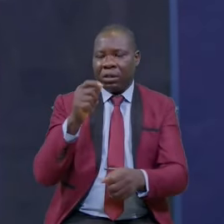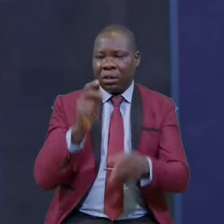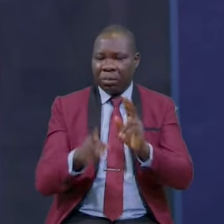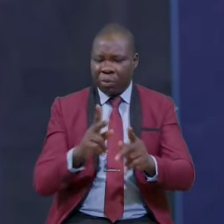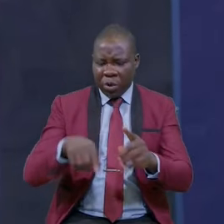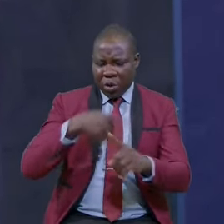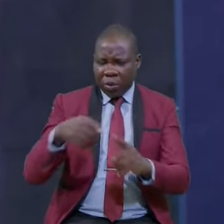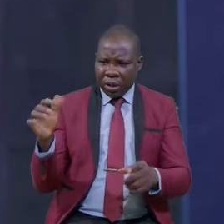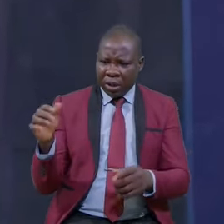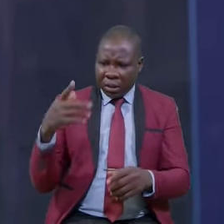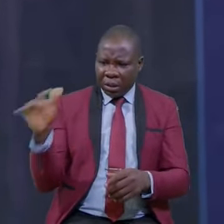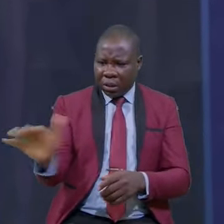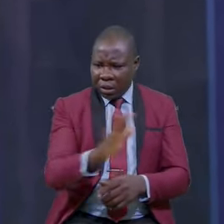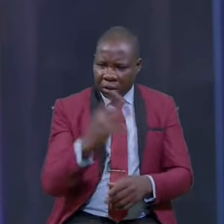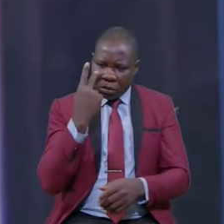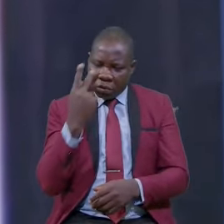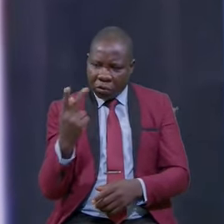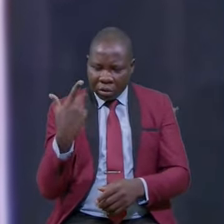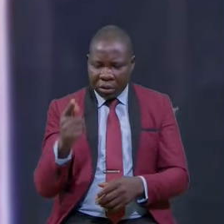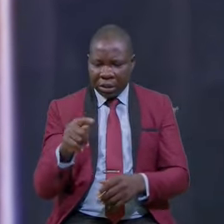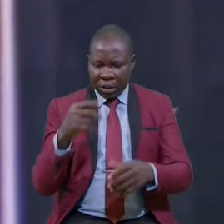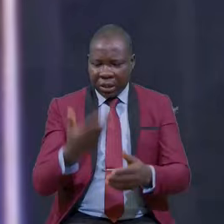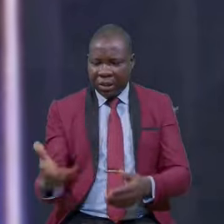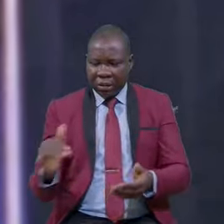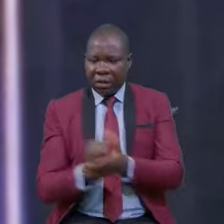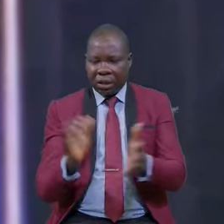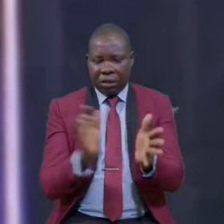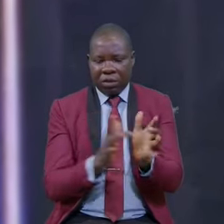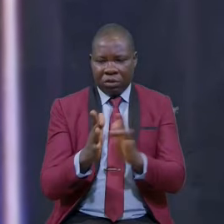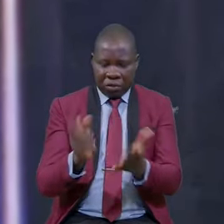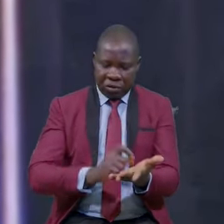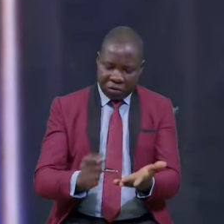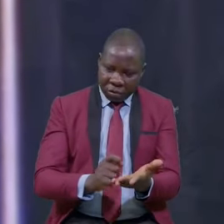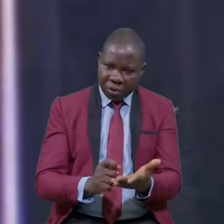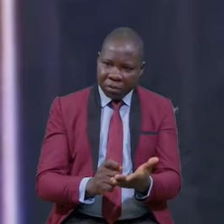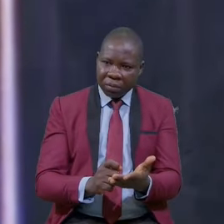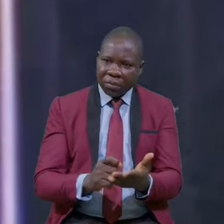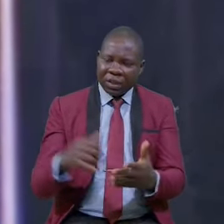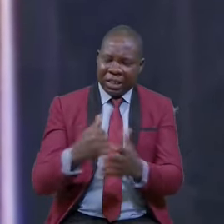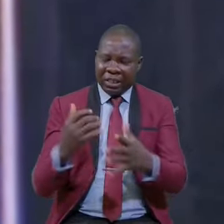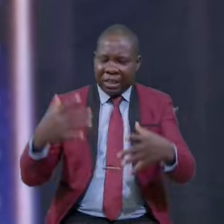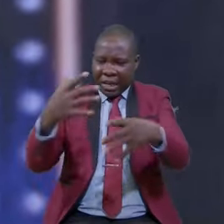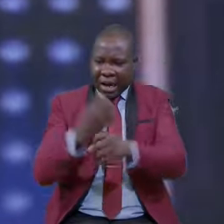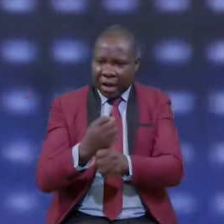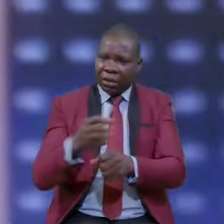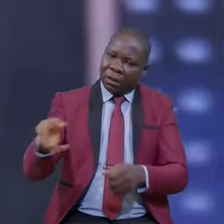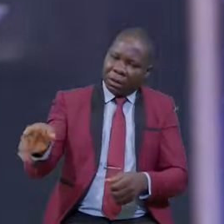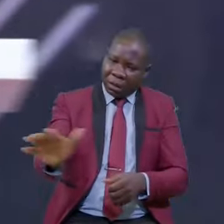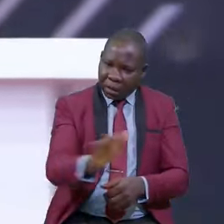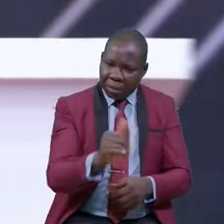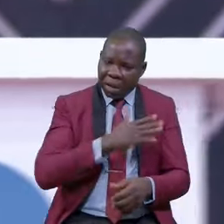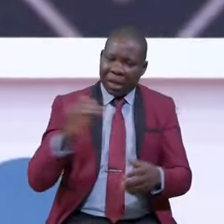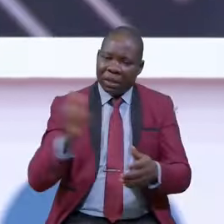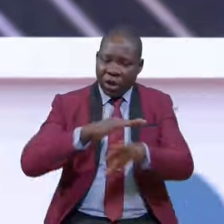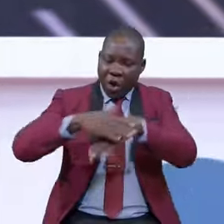Alors Jésus a dit à la femme, où sont ceux qui te condamnaient? Est-ce qu'ils ne sont pas restés? Non, ne sont pas restés. Il